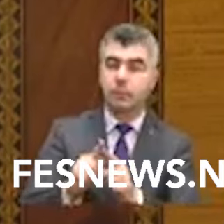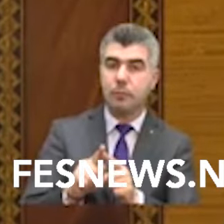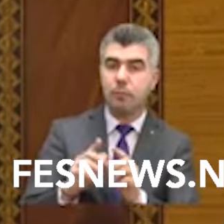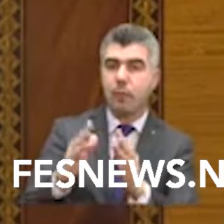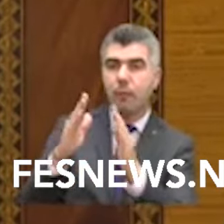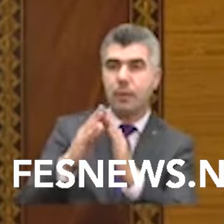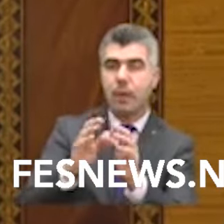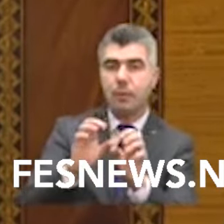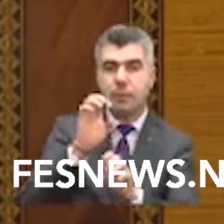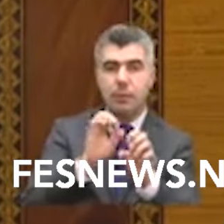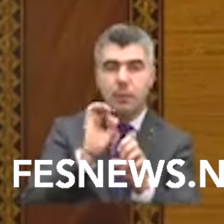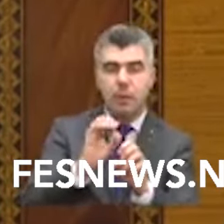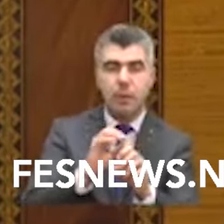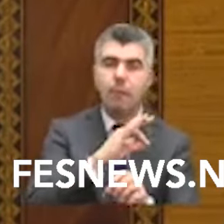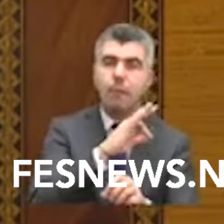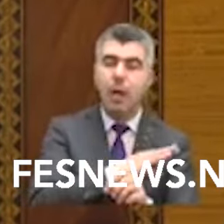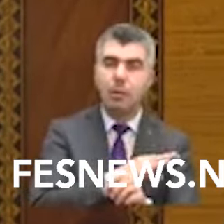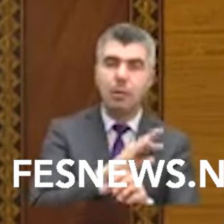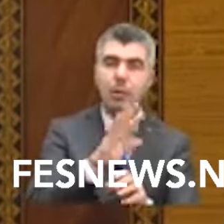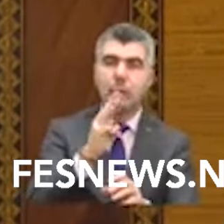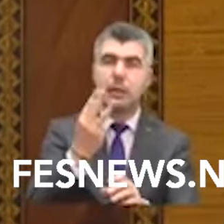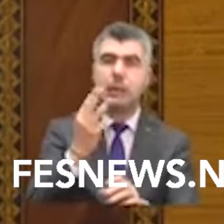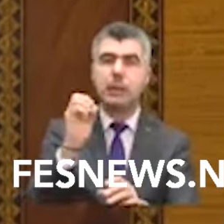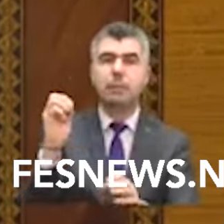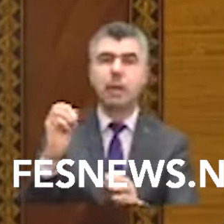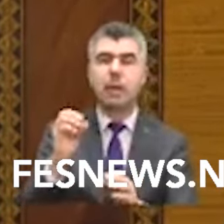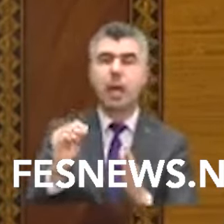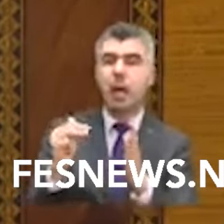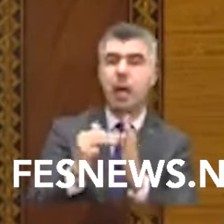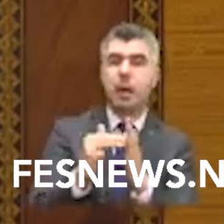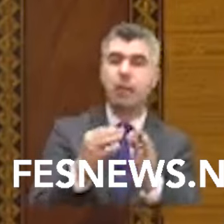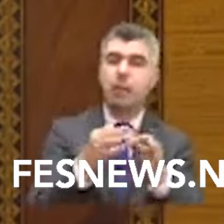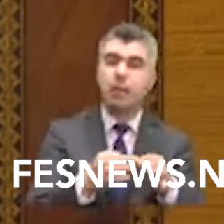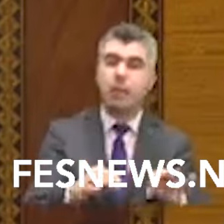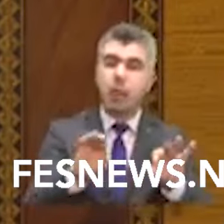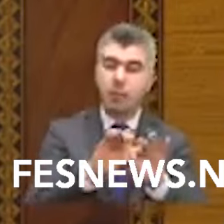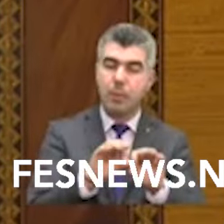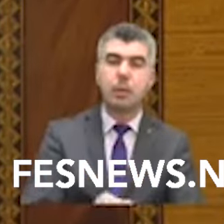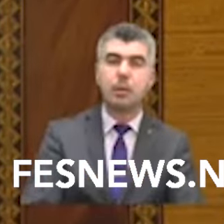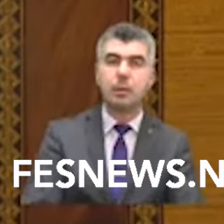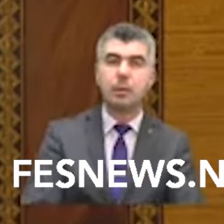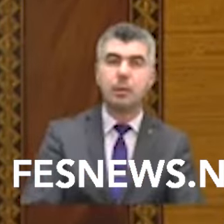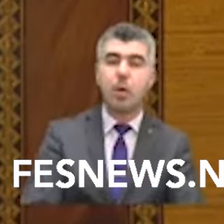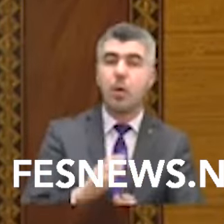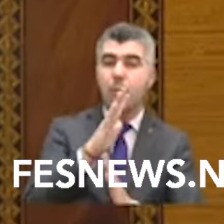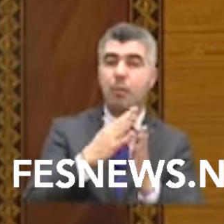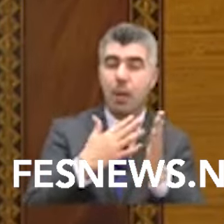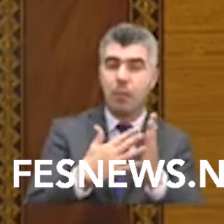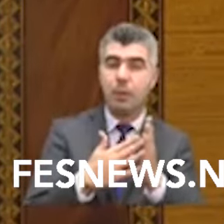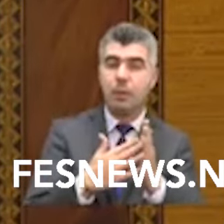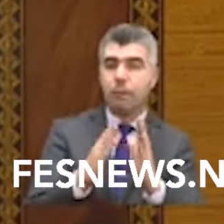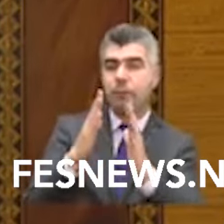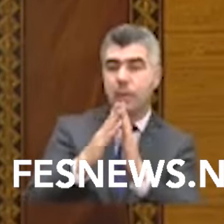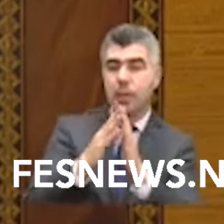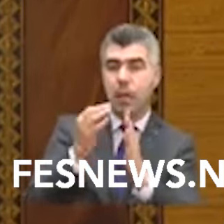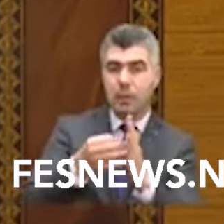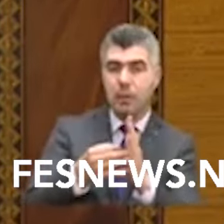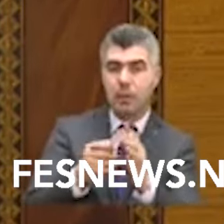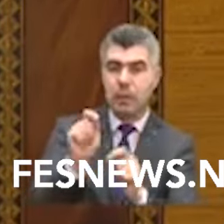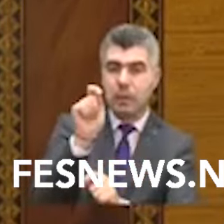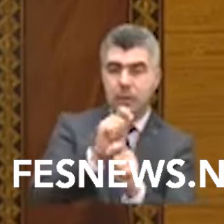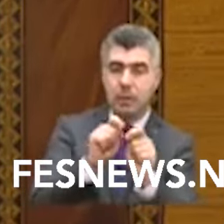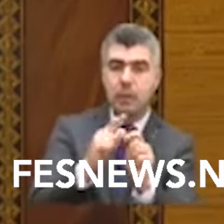الصفيحي استفادت حوالي 300,000 أسر، وفي إطار سكن برنامج السكن الاجتماعي تنزلت أكثر